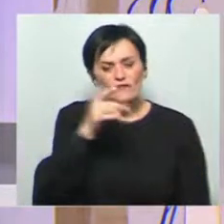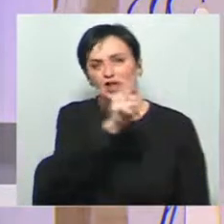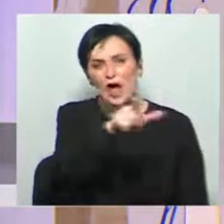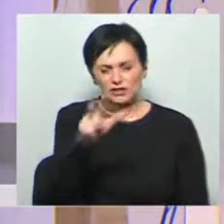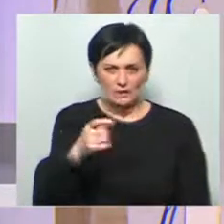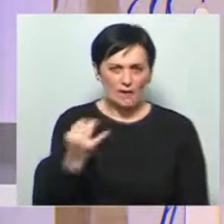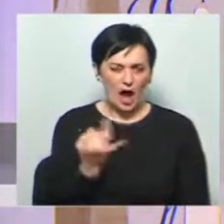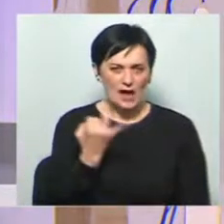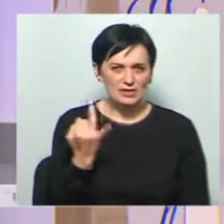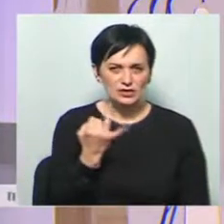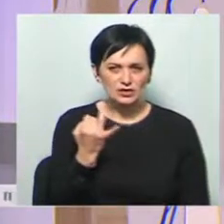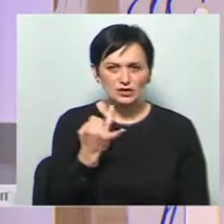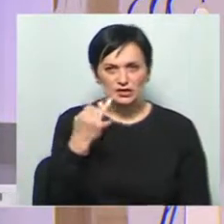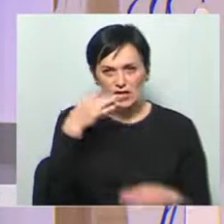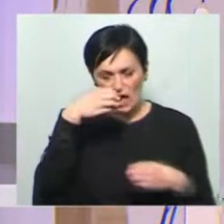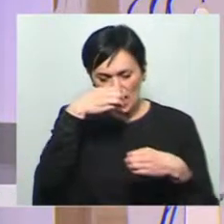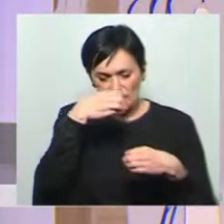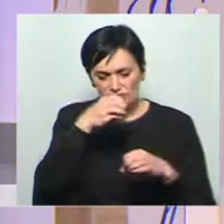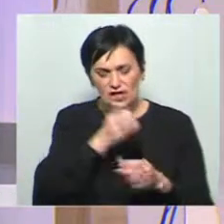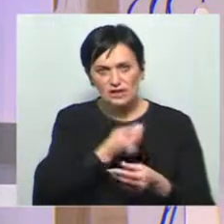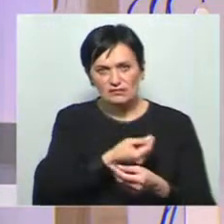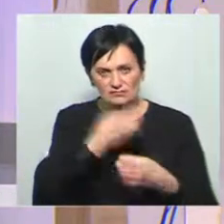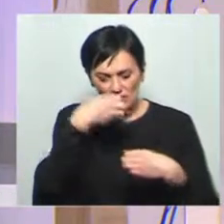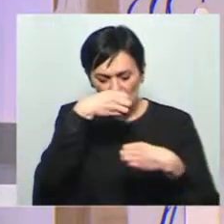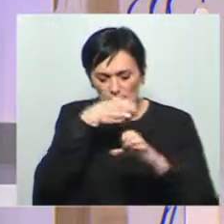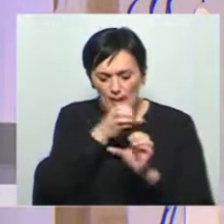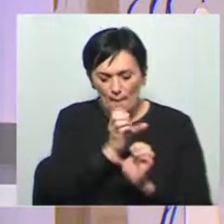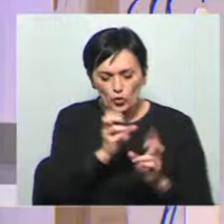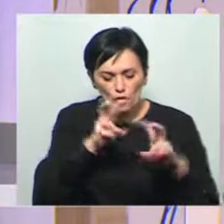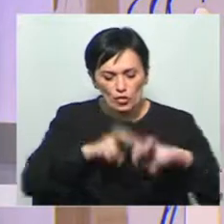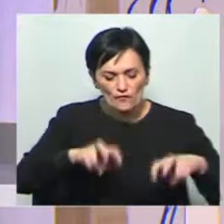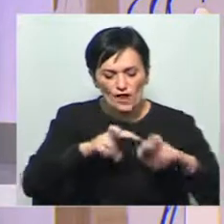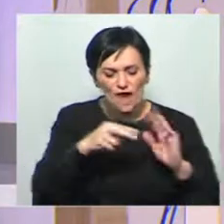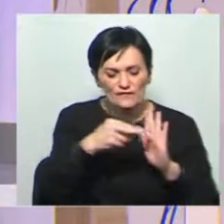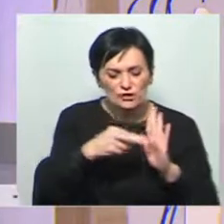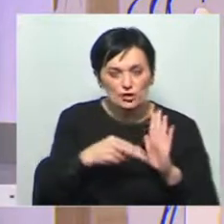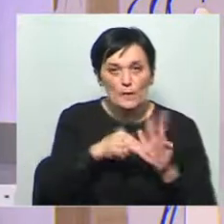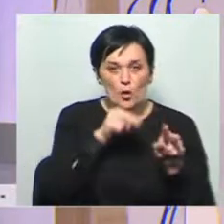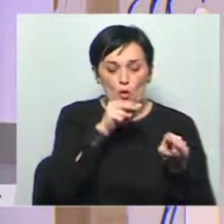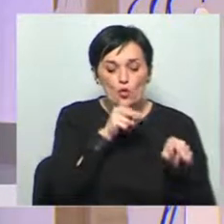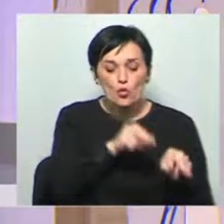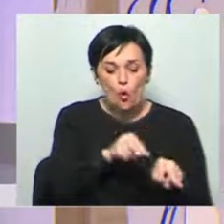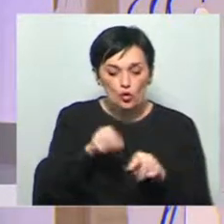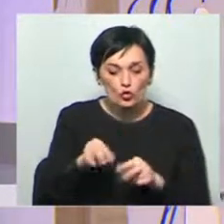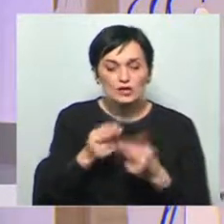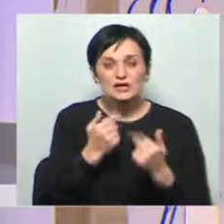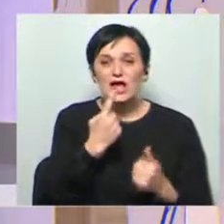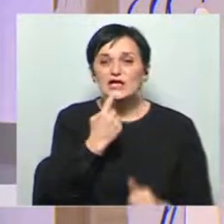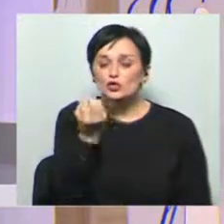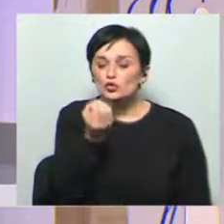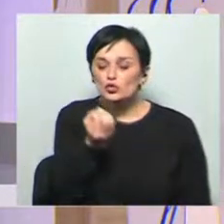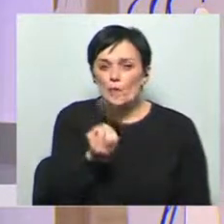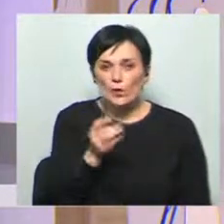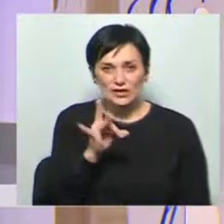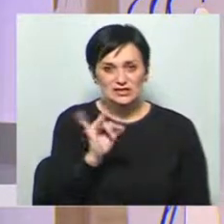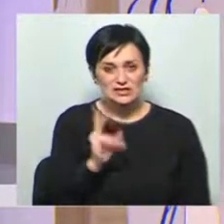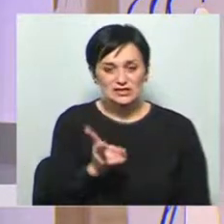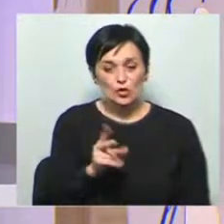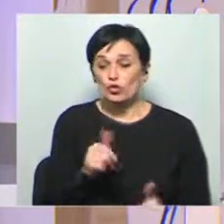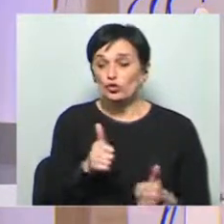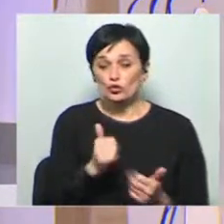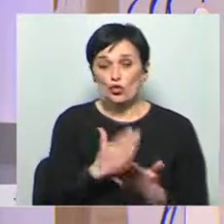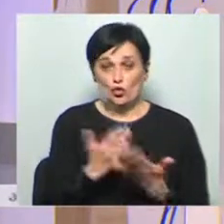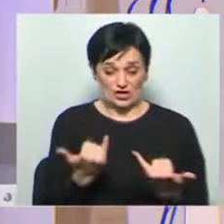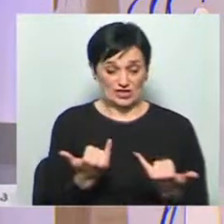აინტერესებდეს იგივე ლაბორატორიული კვლევების შეფასება, კონტროლი ამ მოვლენის და თრომბოზის რისკები.